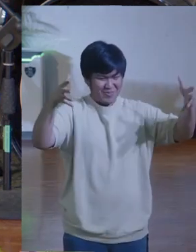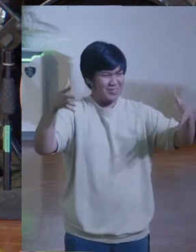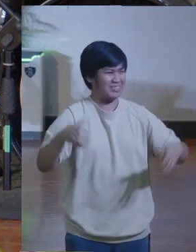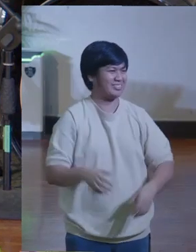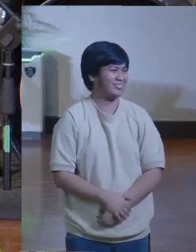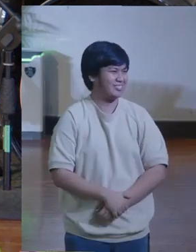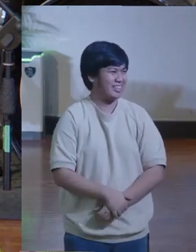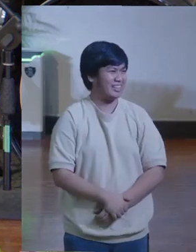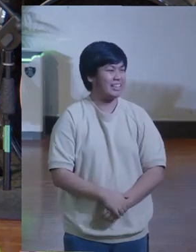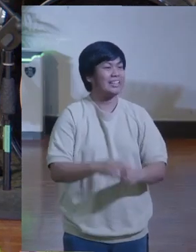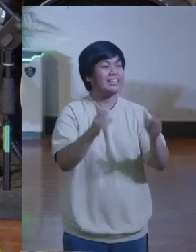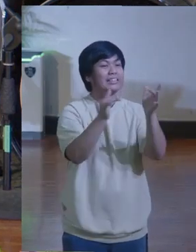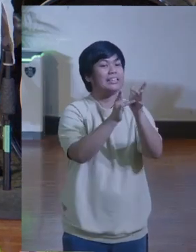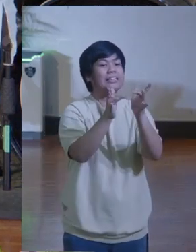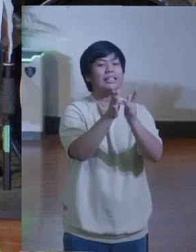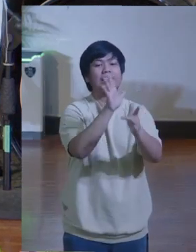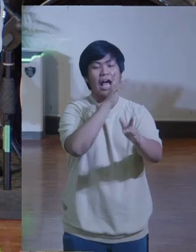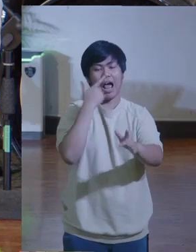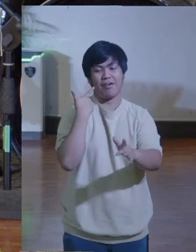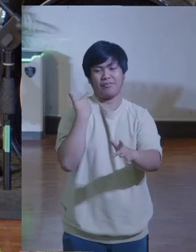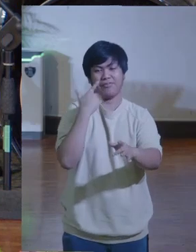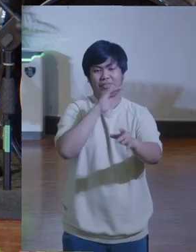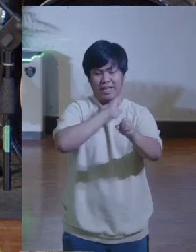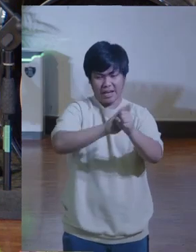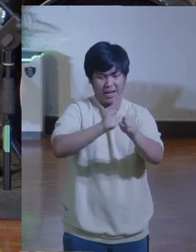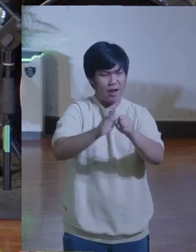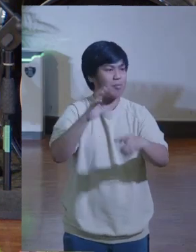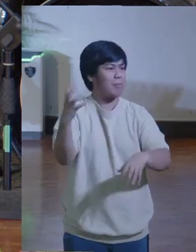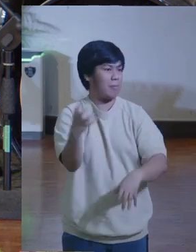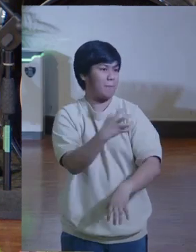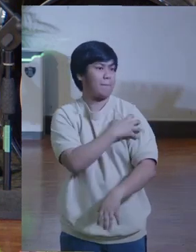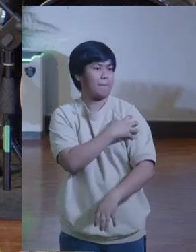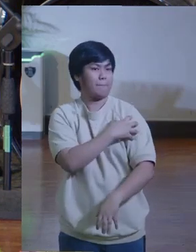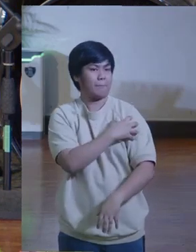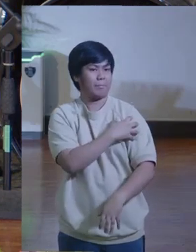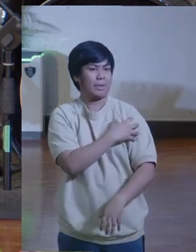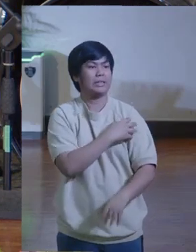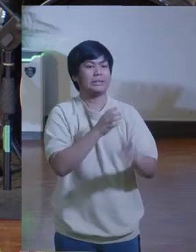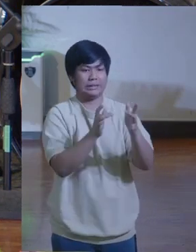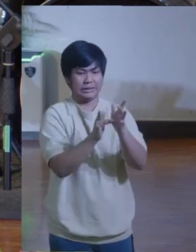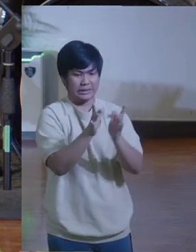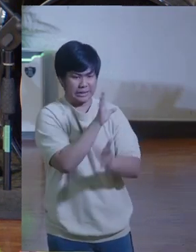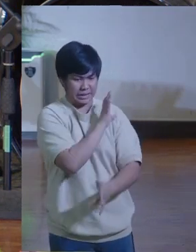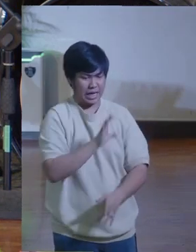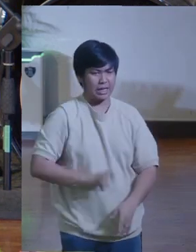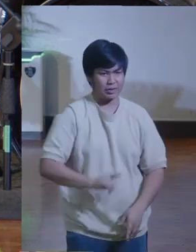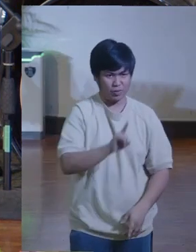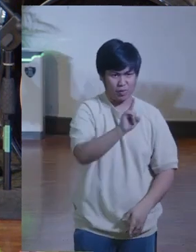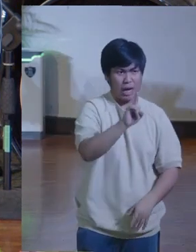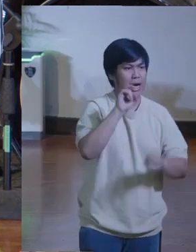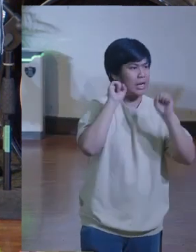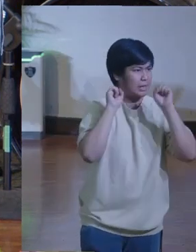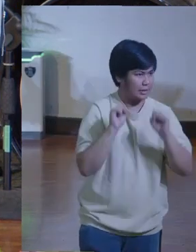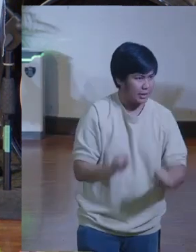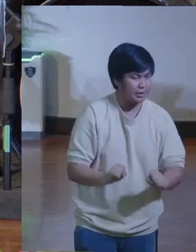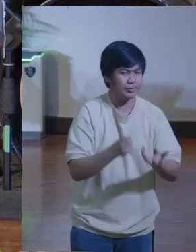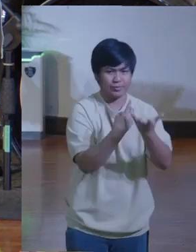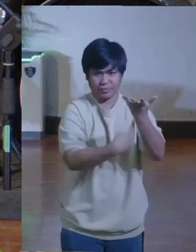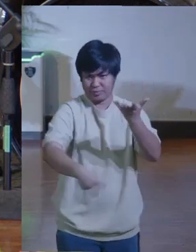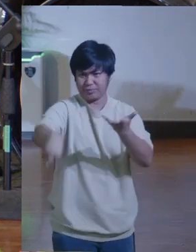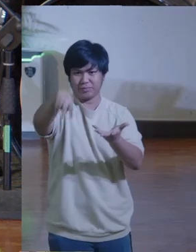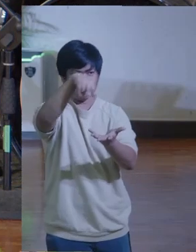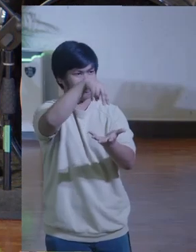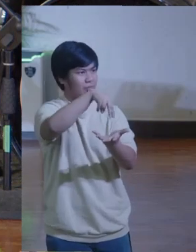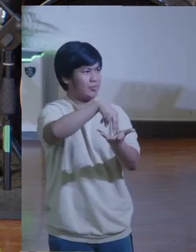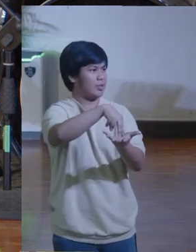na kapangyarihan. Bakit importante yon? Dahil sapat ang kanyang kapangyarihan, siya lang ang may abilidad na bigyang buhay ang patay